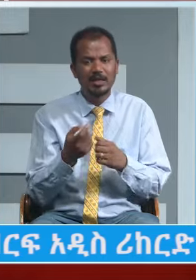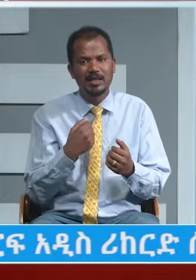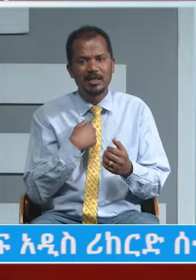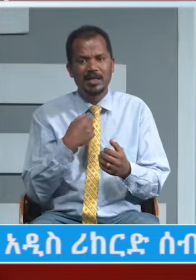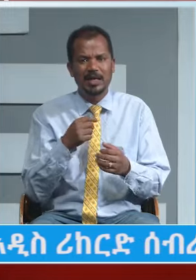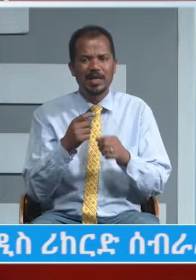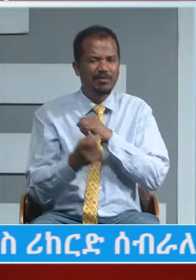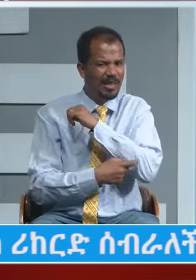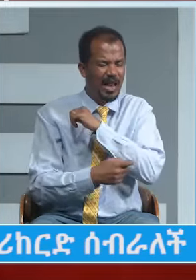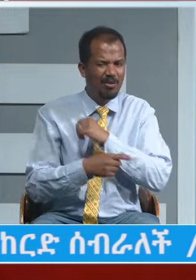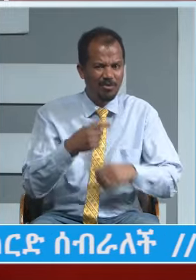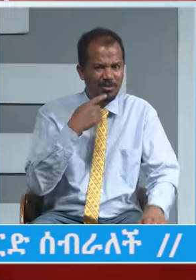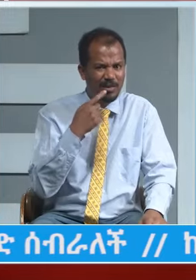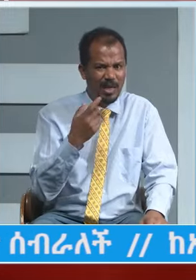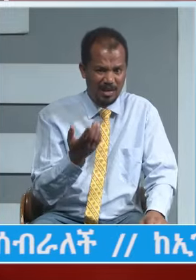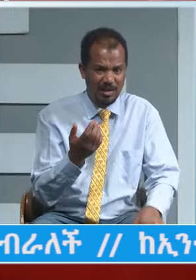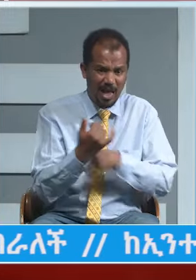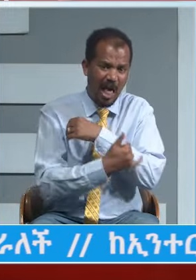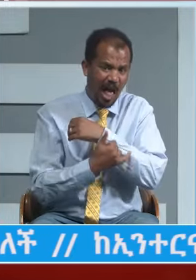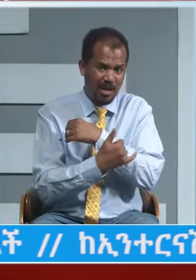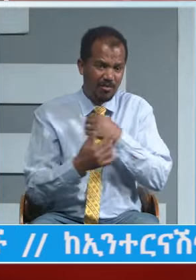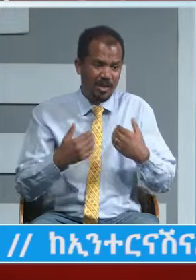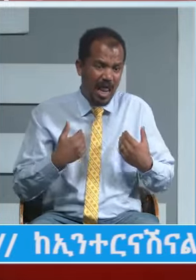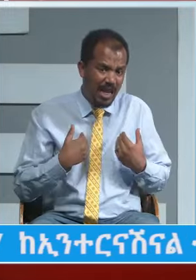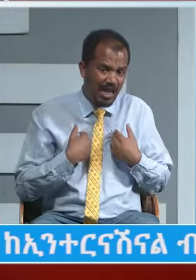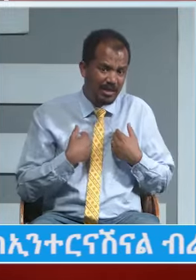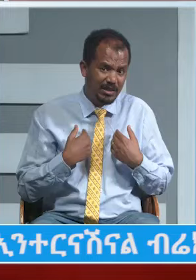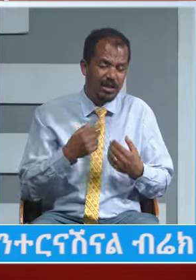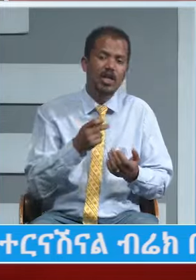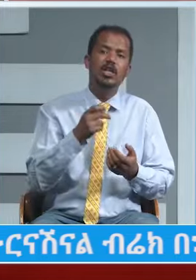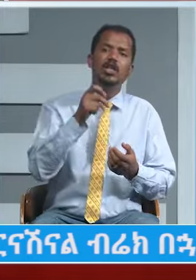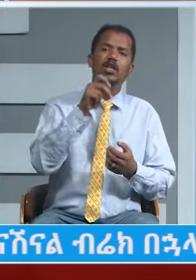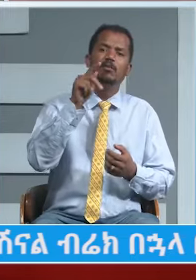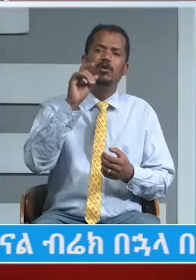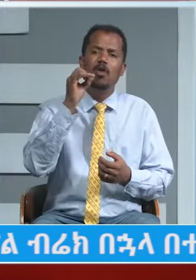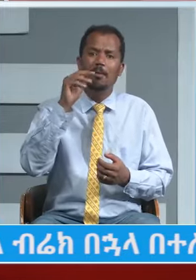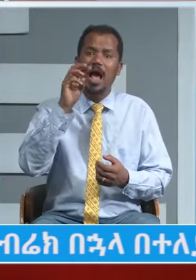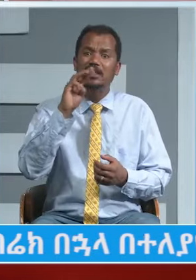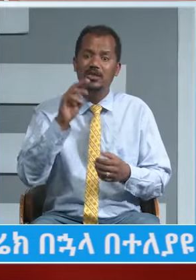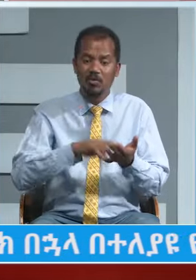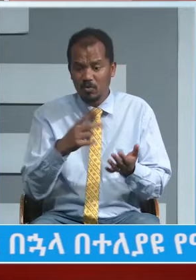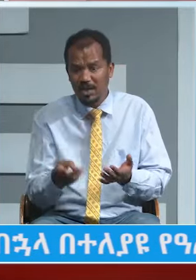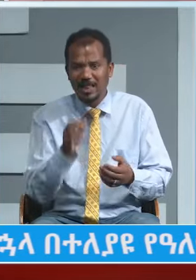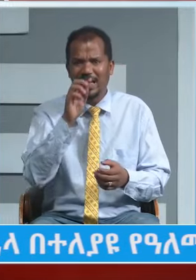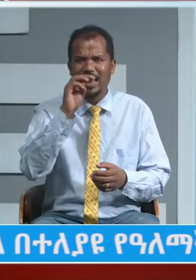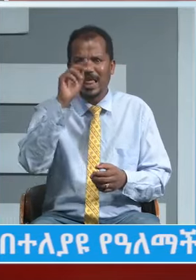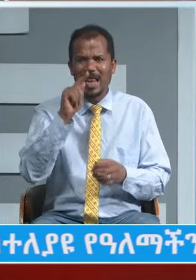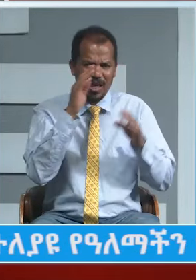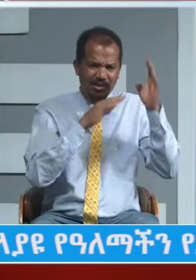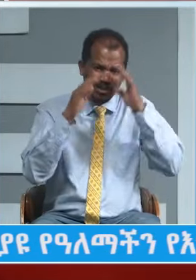በተፈተኑ ናቸው ብዬ አላስብም። ሀገሪቱ ላለችበት የዲፕሎማሲ ውድቀት ጫና፣ ቀጠናዊ